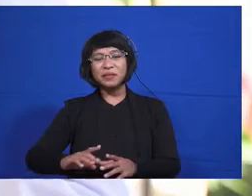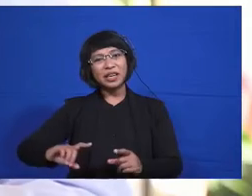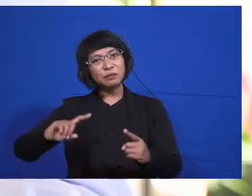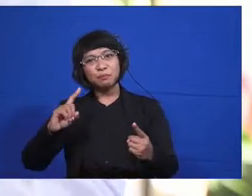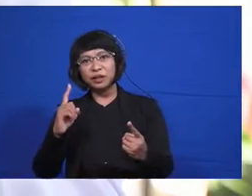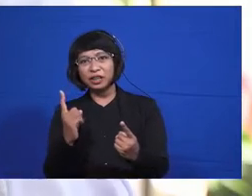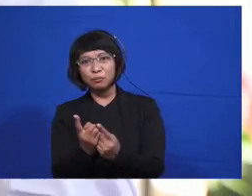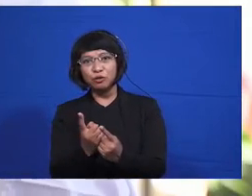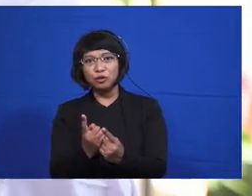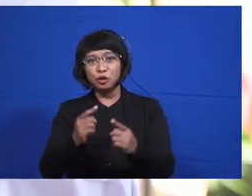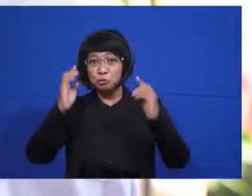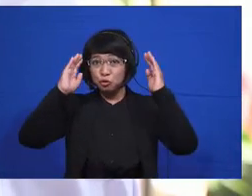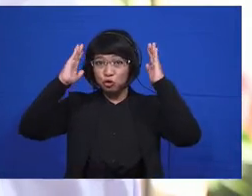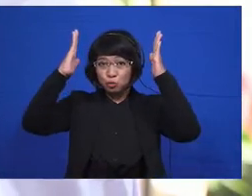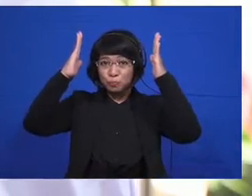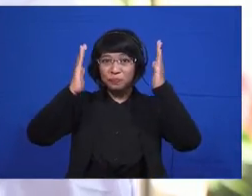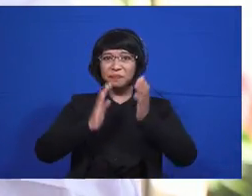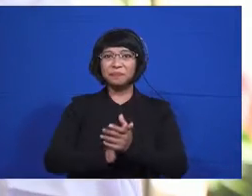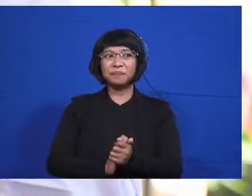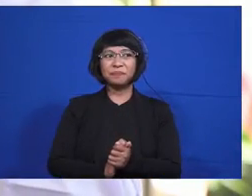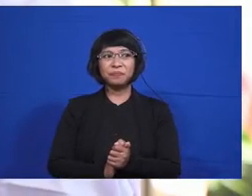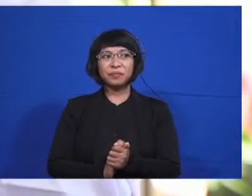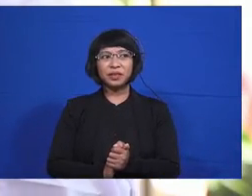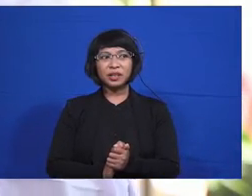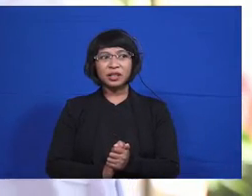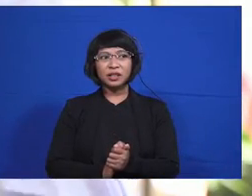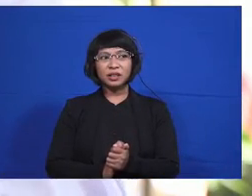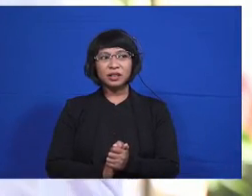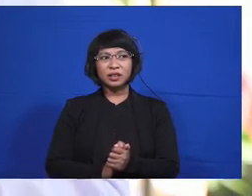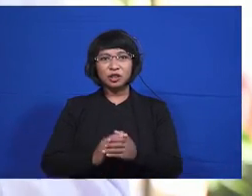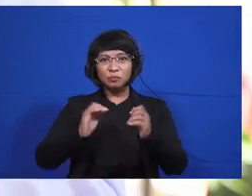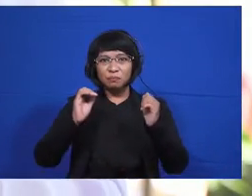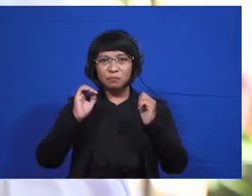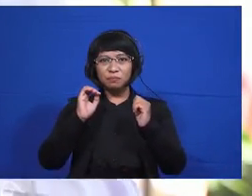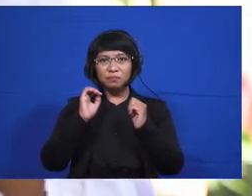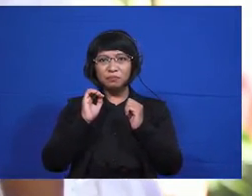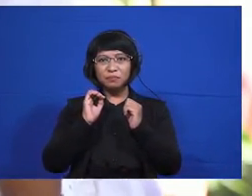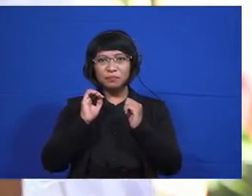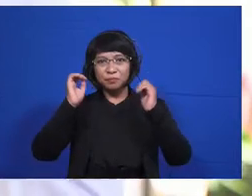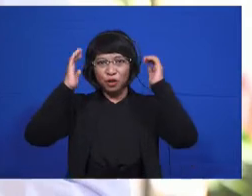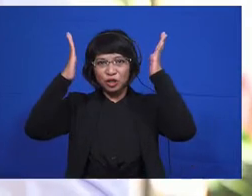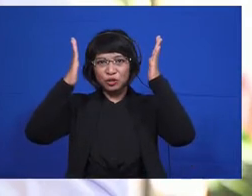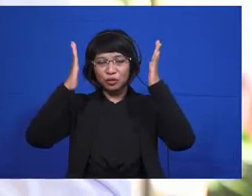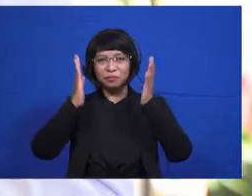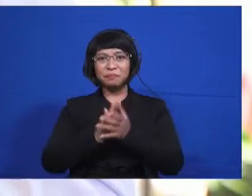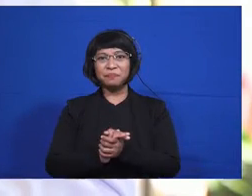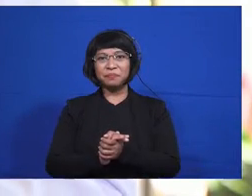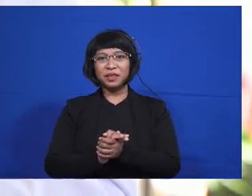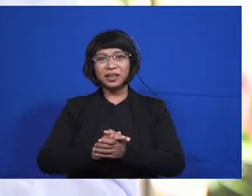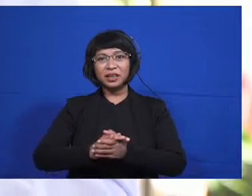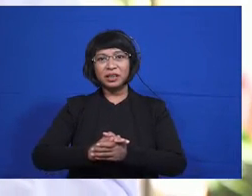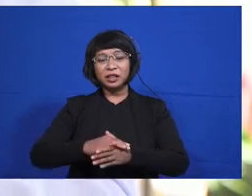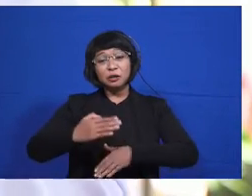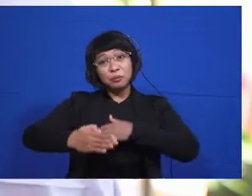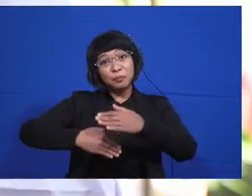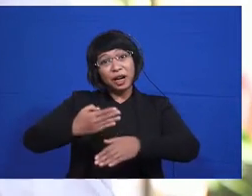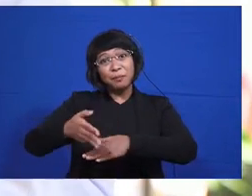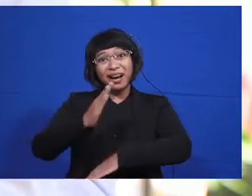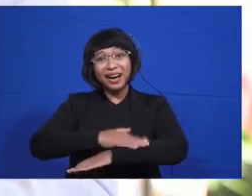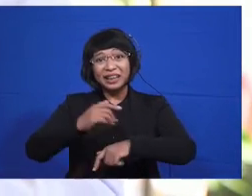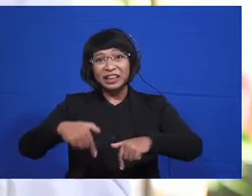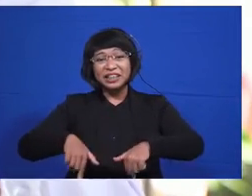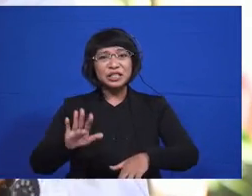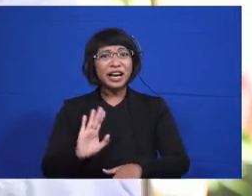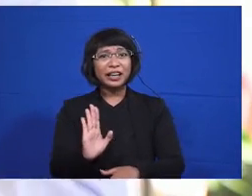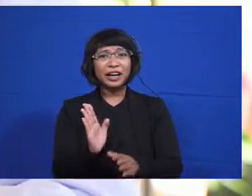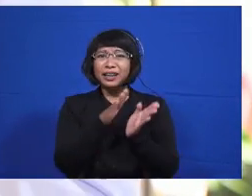saya katakan adalah, Monsenyur, berapa hari ini saya nggak bisa tidur, ini semuanya seperti mimpi, dan mimpi itu bukan